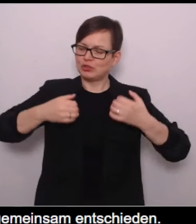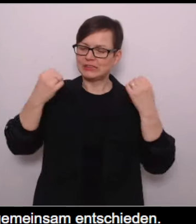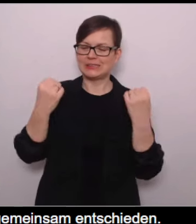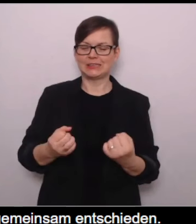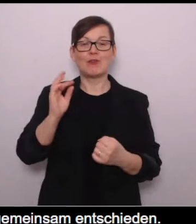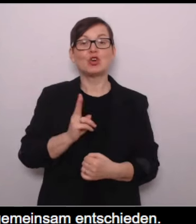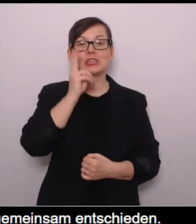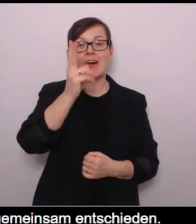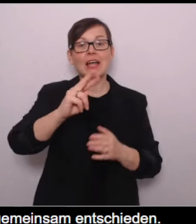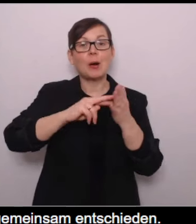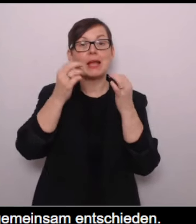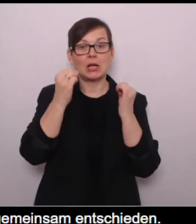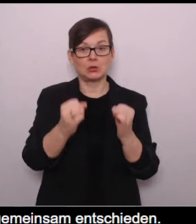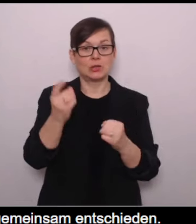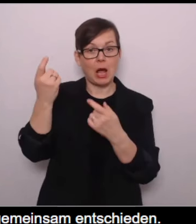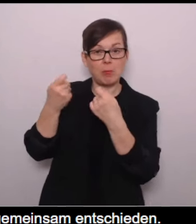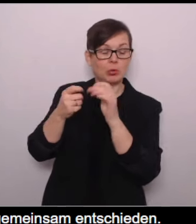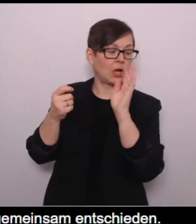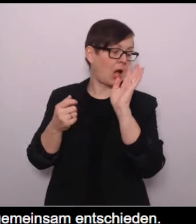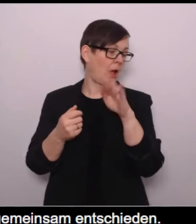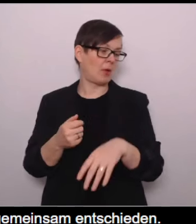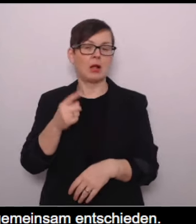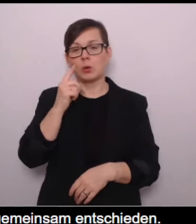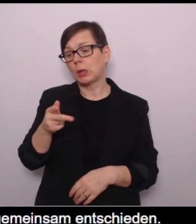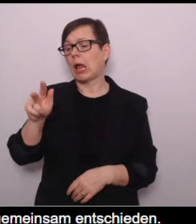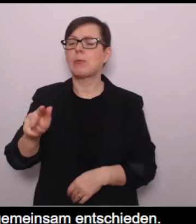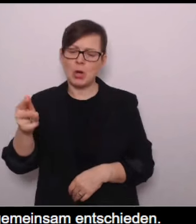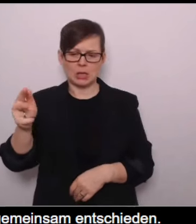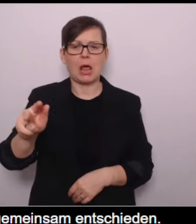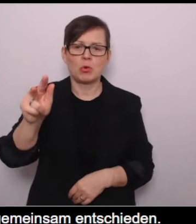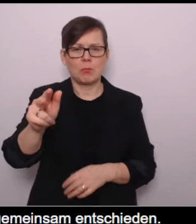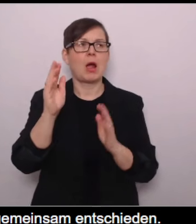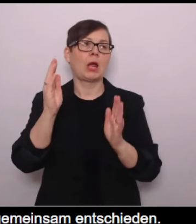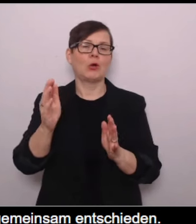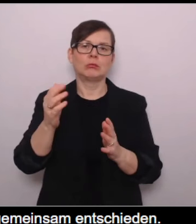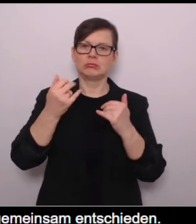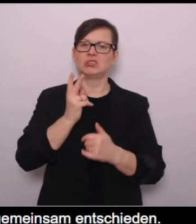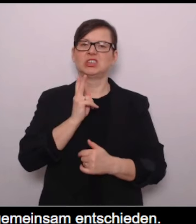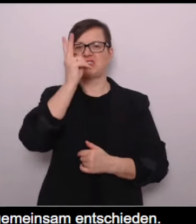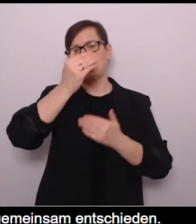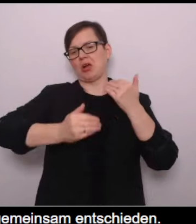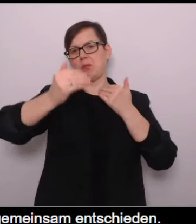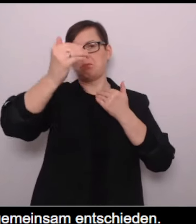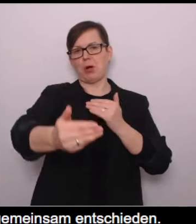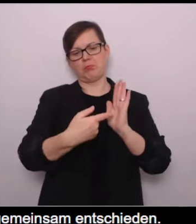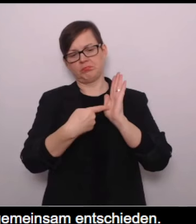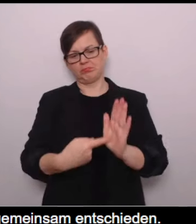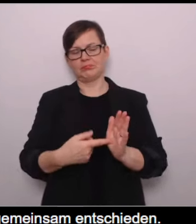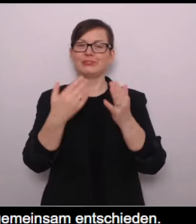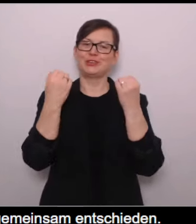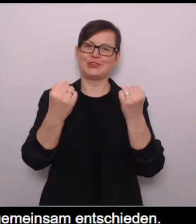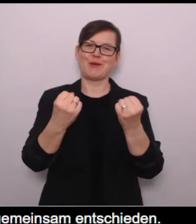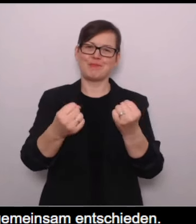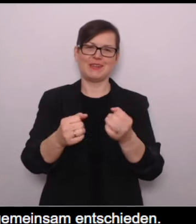im Gegenteil. Da können sich viele zumindest über die Sicherheit auch freuen, dass man Planungssicherer wieder für zwei Jahre hat. Das macht der Bund ja auch nicht. Der Bund wurstelt sich von